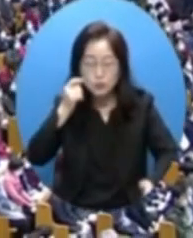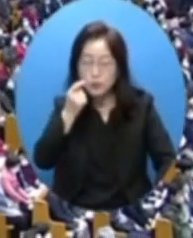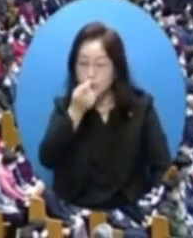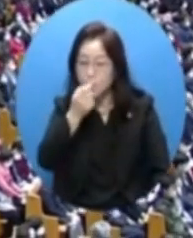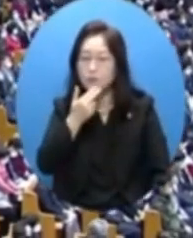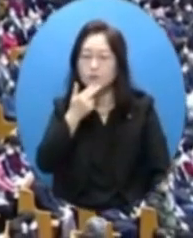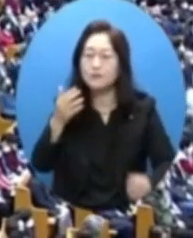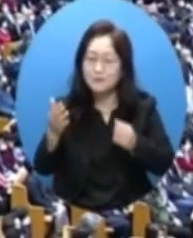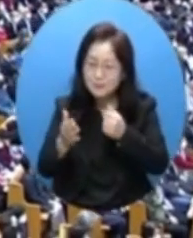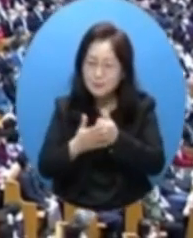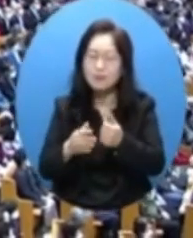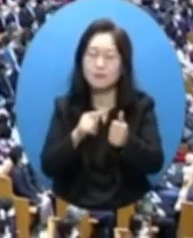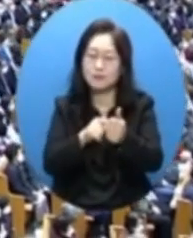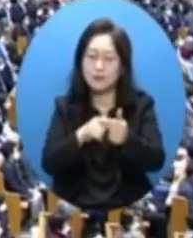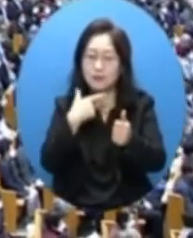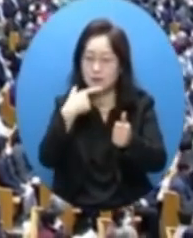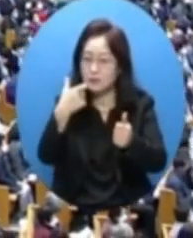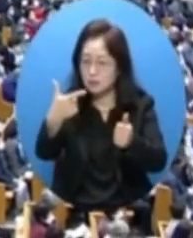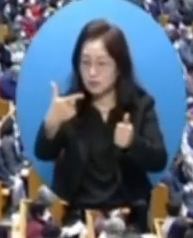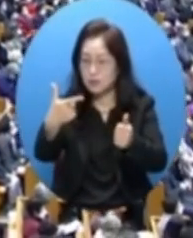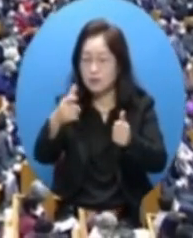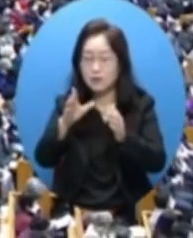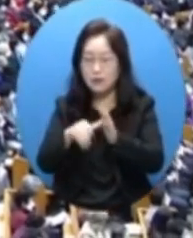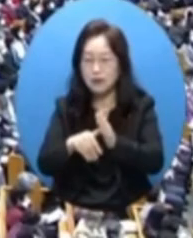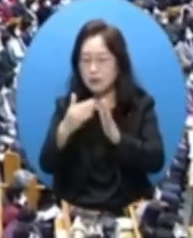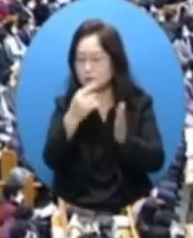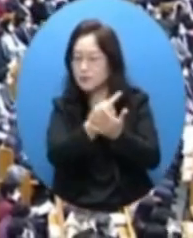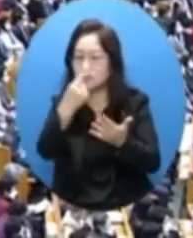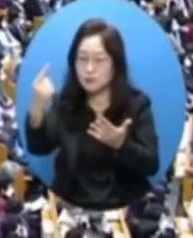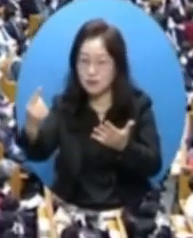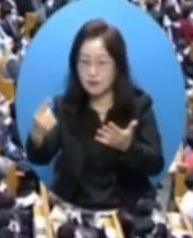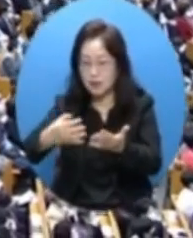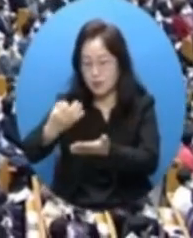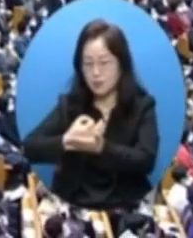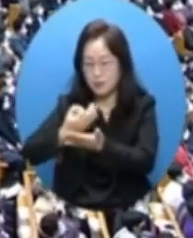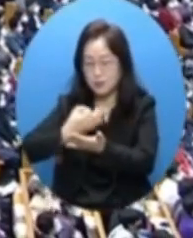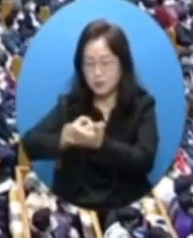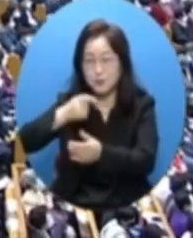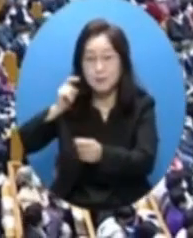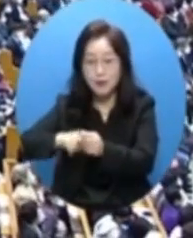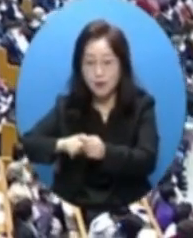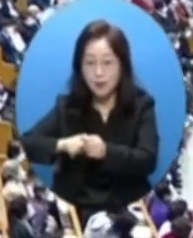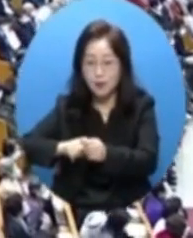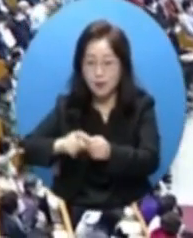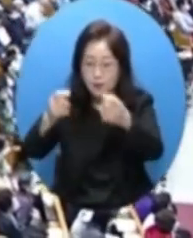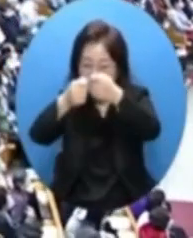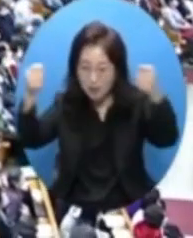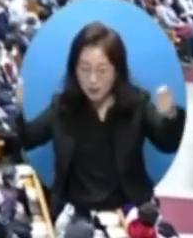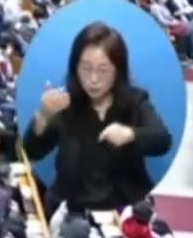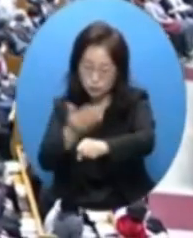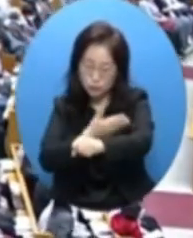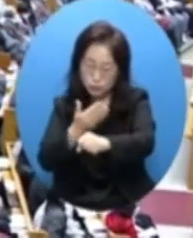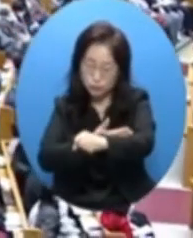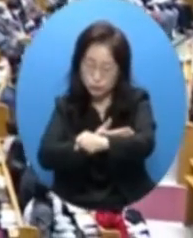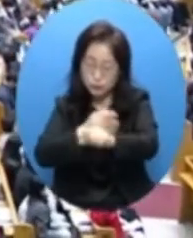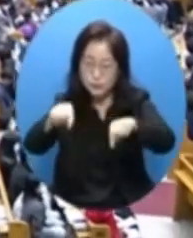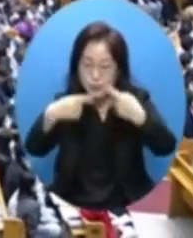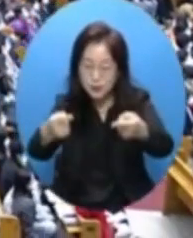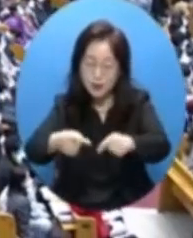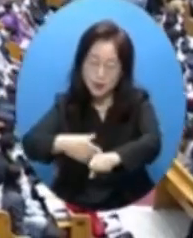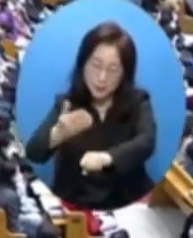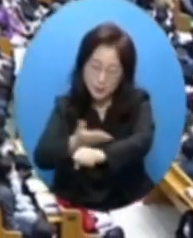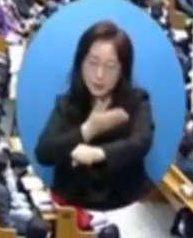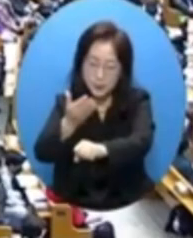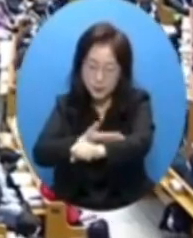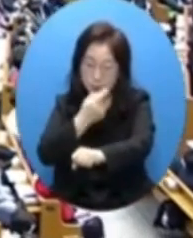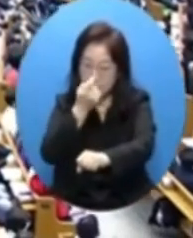그래서 16살에 집을 나와서 돈을 벌게 각 공장에 들어갔습니다 가옥공장에 들어가서 목공리를